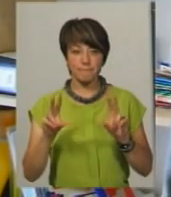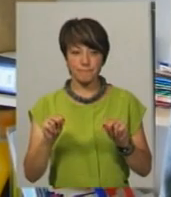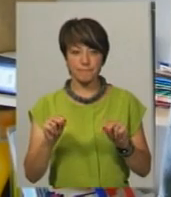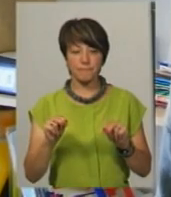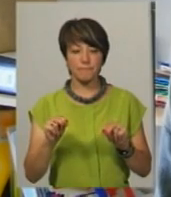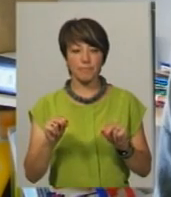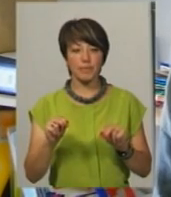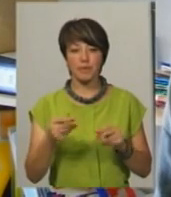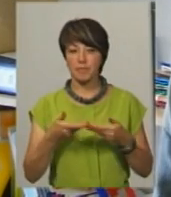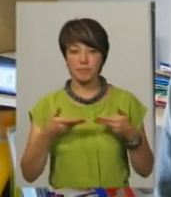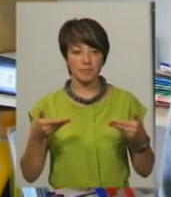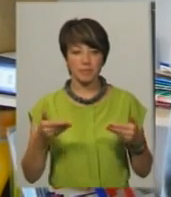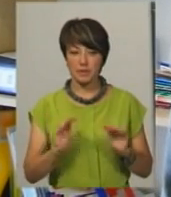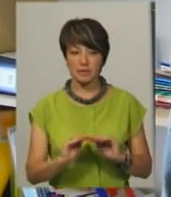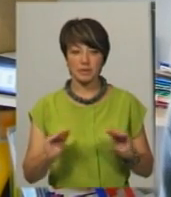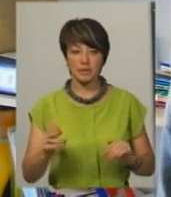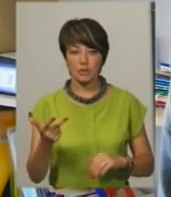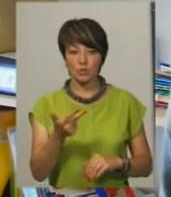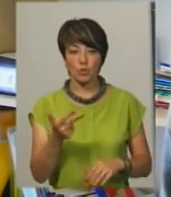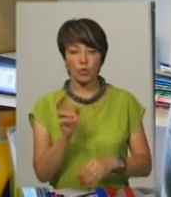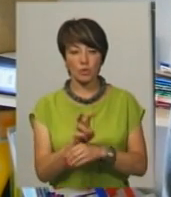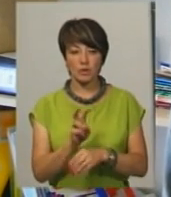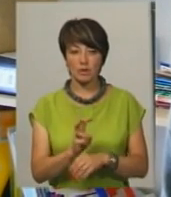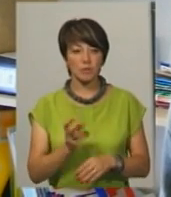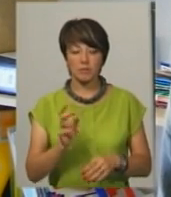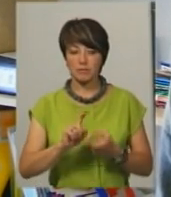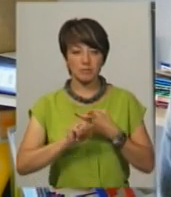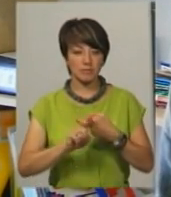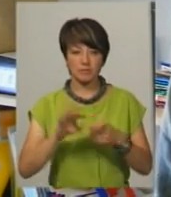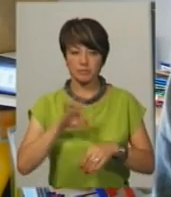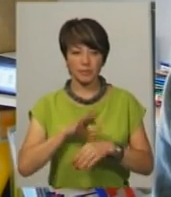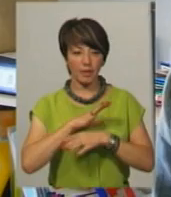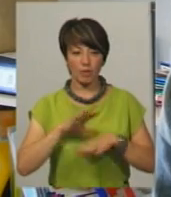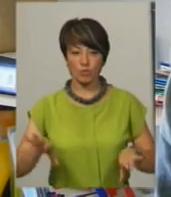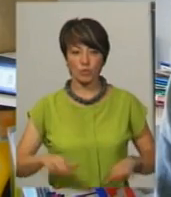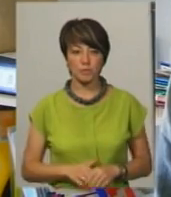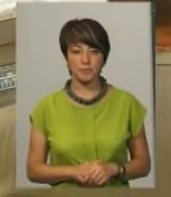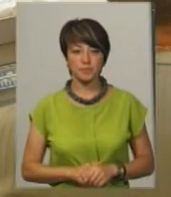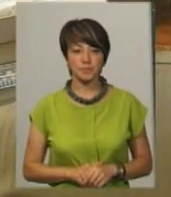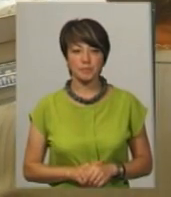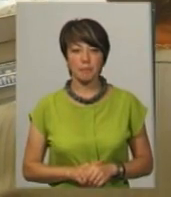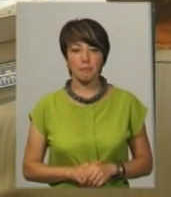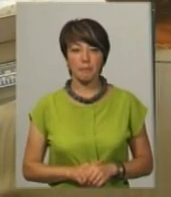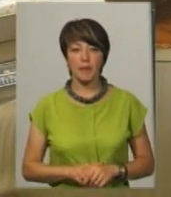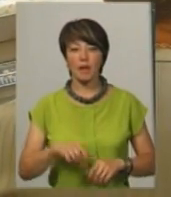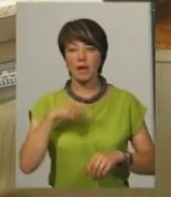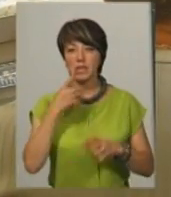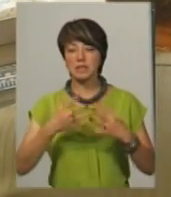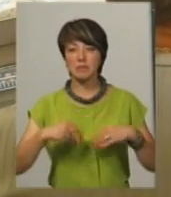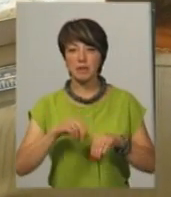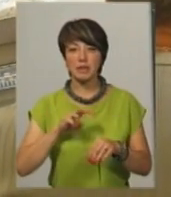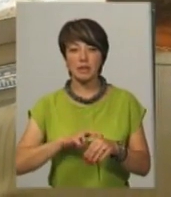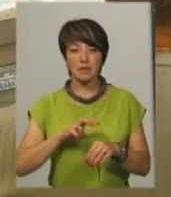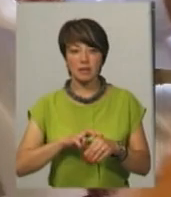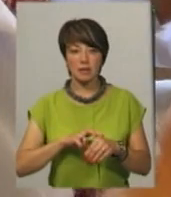думаю, вакцинам, мої діти всі троє ходили і ми не заразилися, в нас не було ще проблем. За словами сімейного лікаря